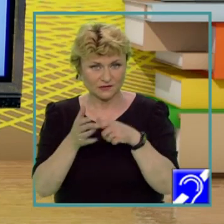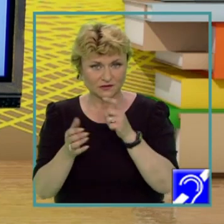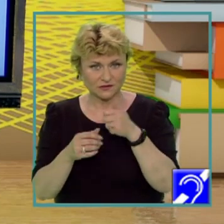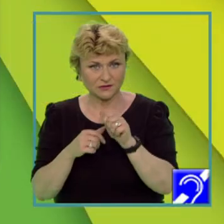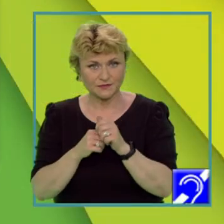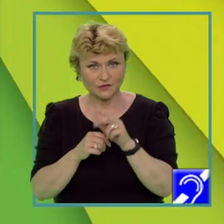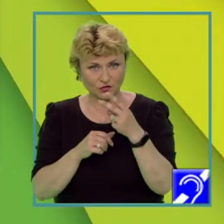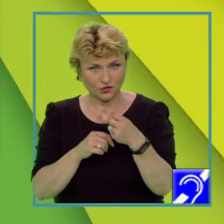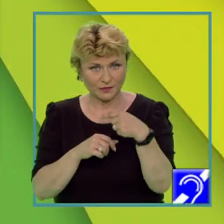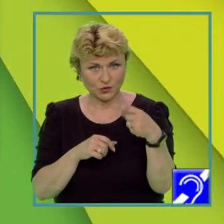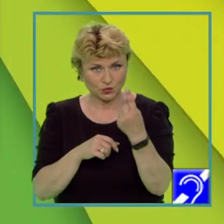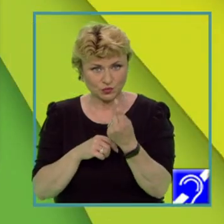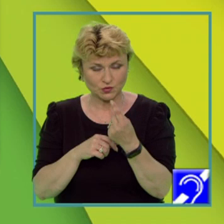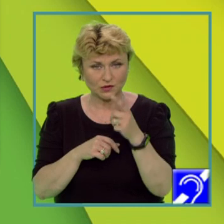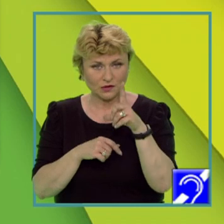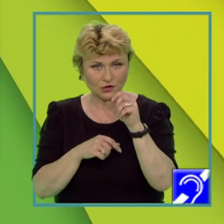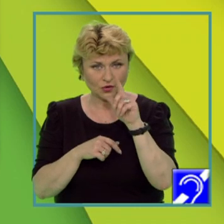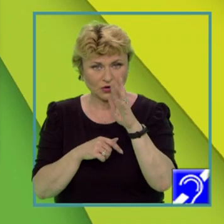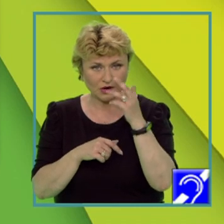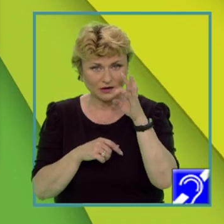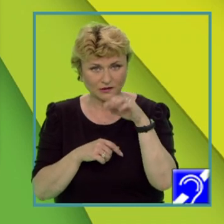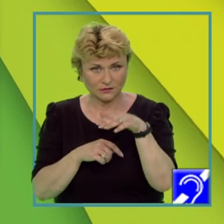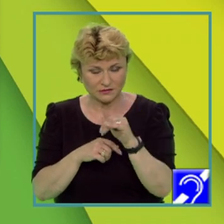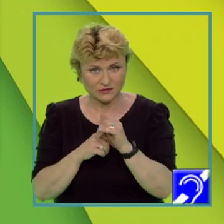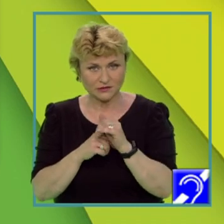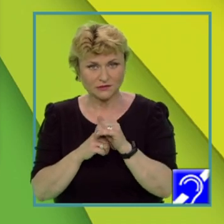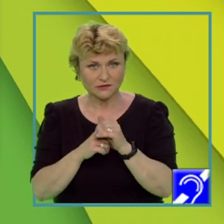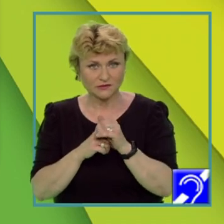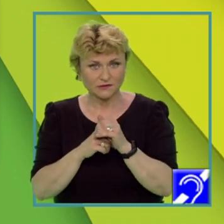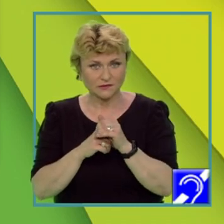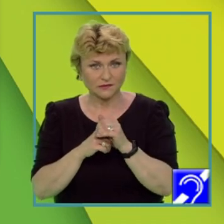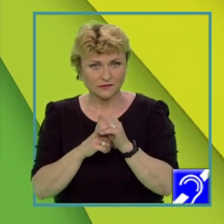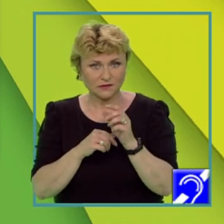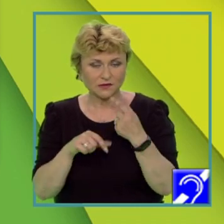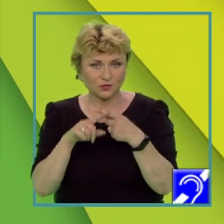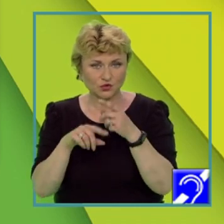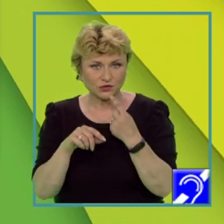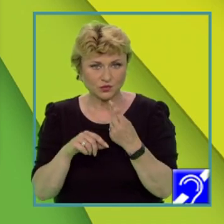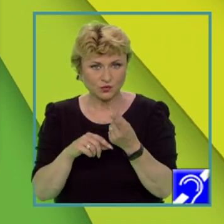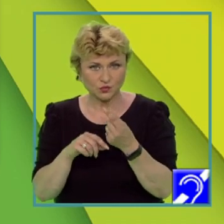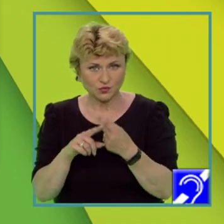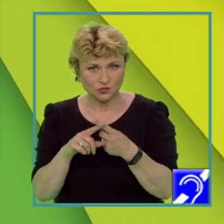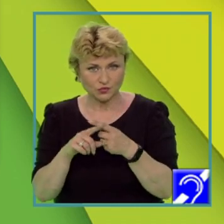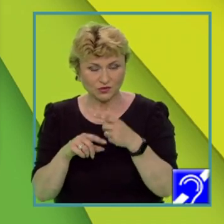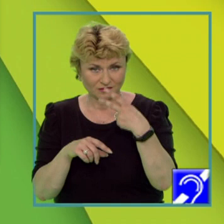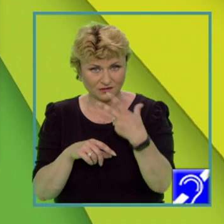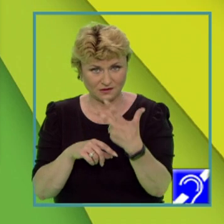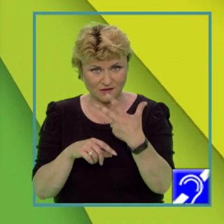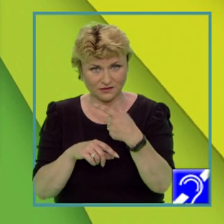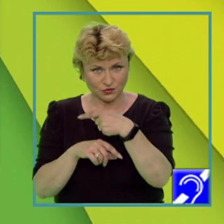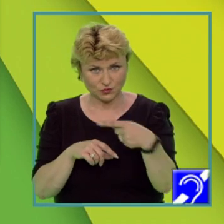2 minus logaritm zecimal din 40 în paranteză de înmulțit cu 1 supra